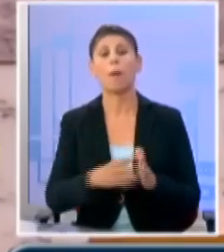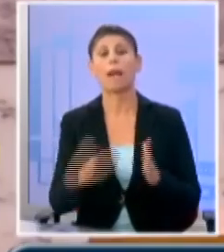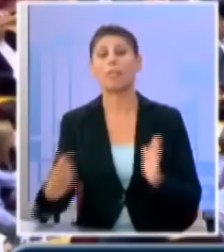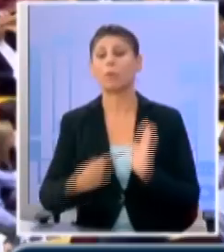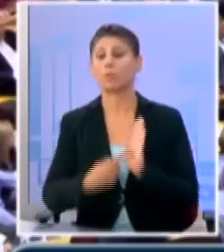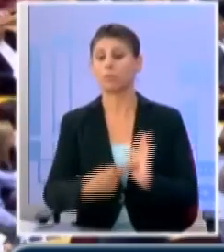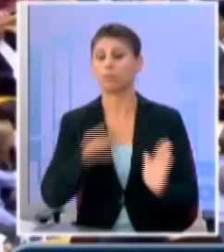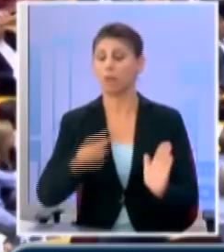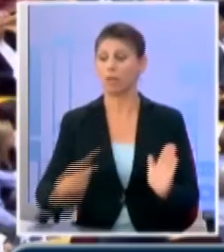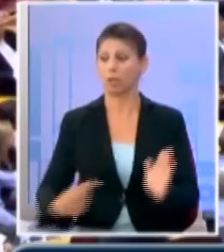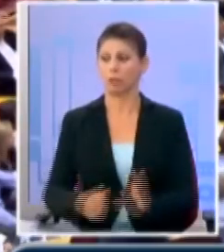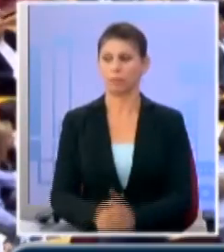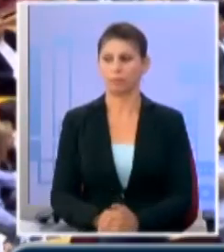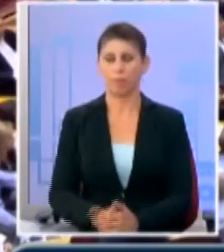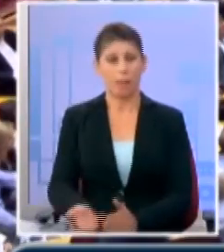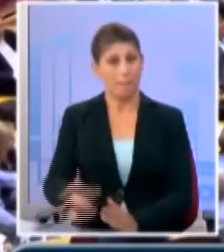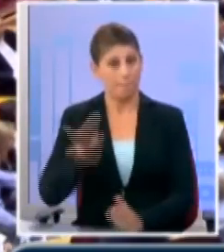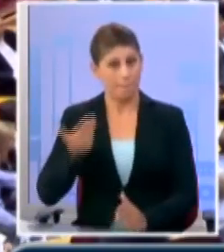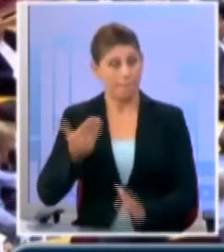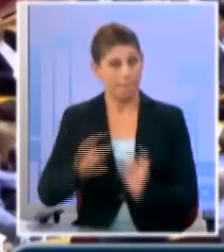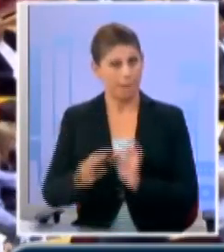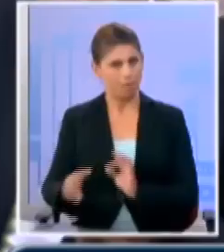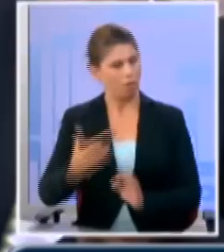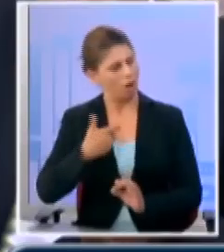πρωτού λάβετε μέτρα, να λάβω το λόγο στο δίλεπτο που διαθέτω.